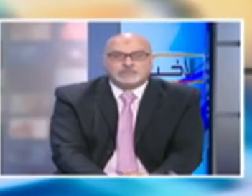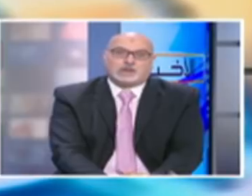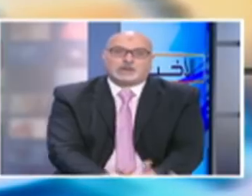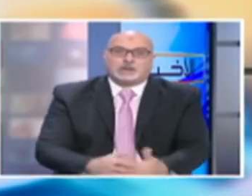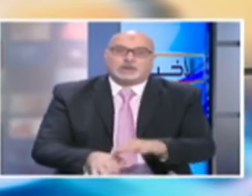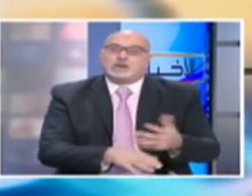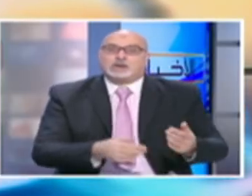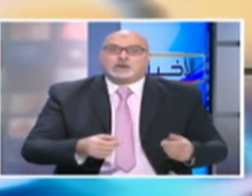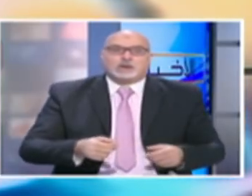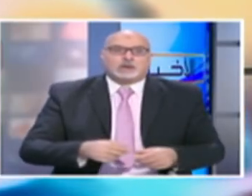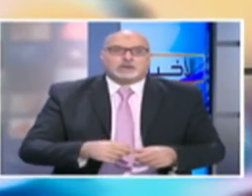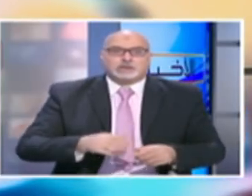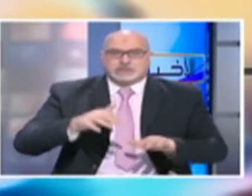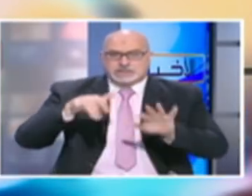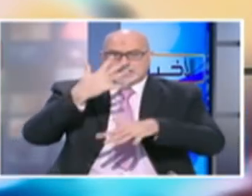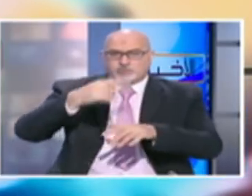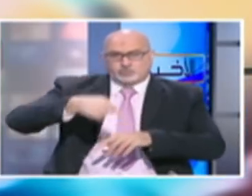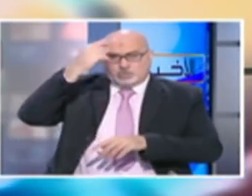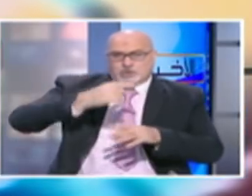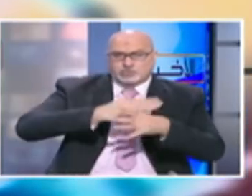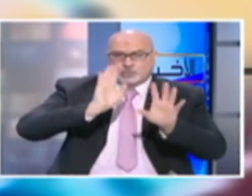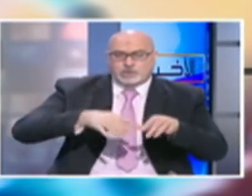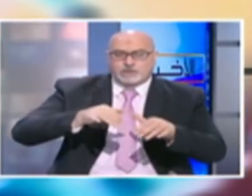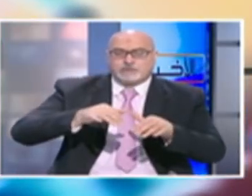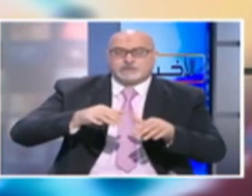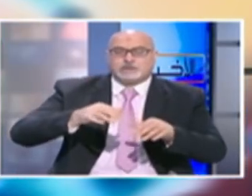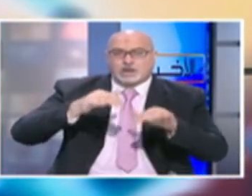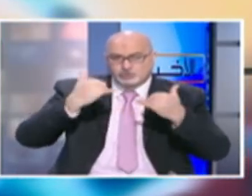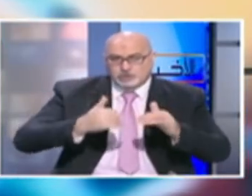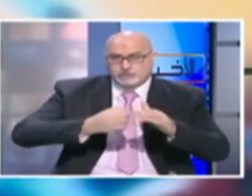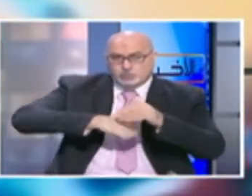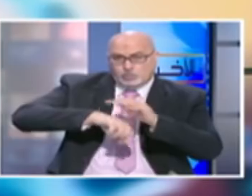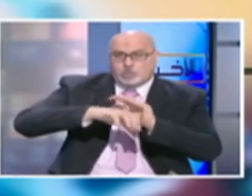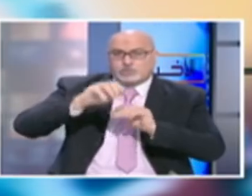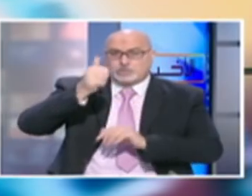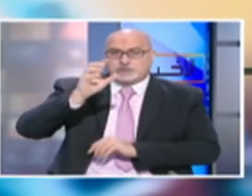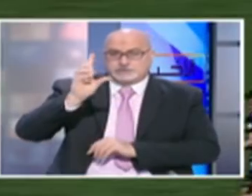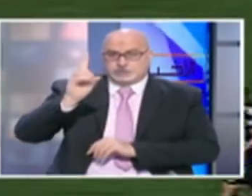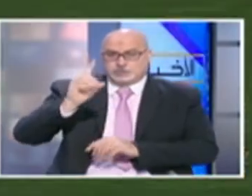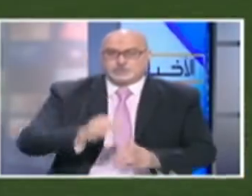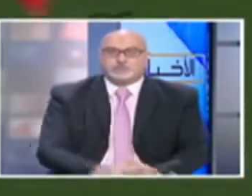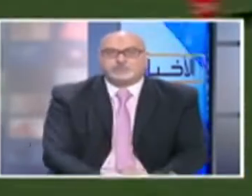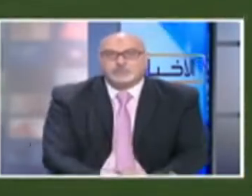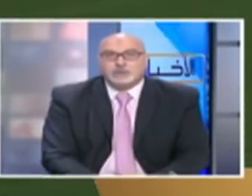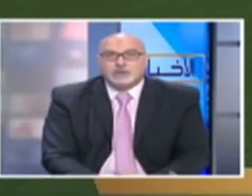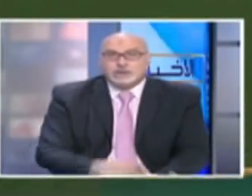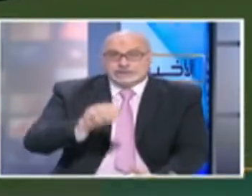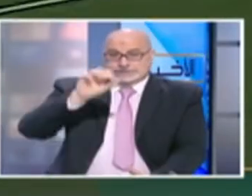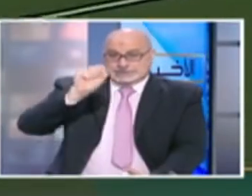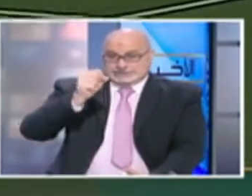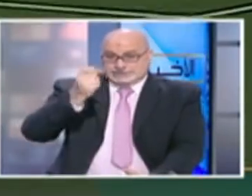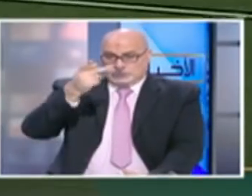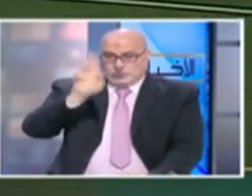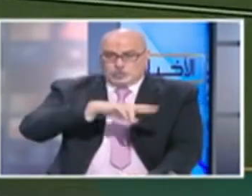ولحساب الجولة الخامسة عشرة من بطولة رابطة المحترفة الأولى لكرة القدم، استعاد وفاق سطيف